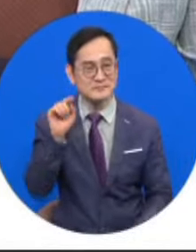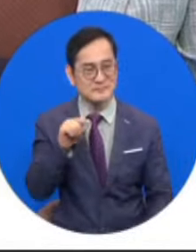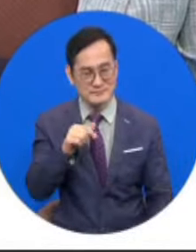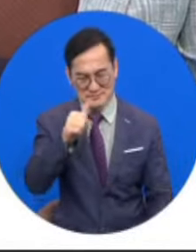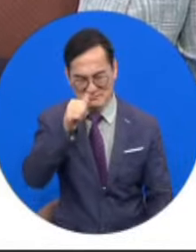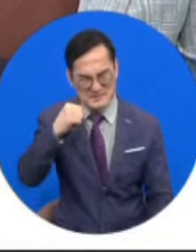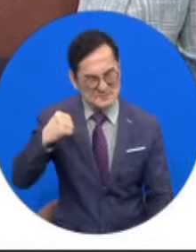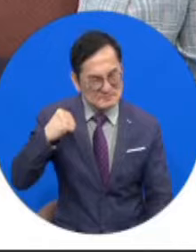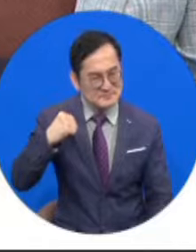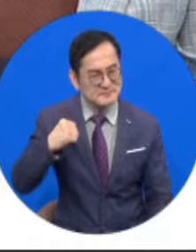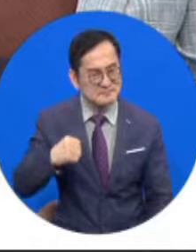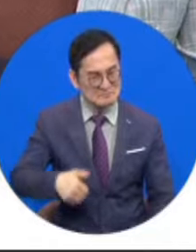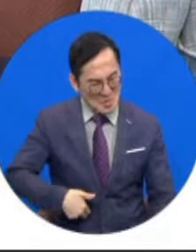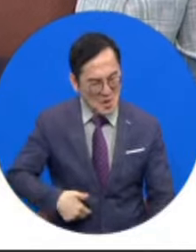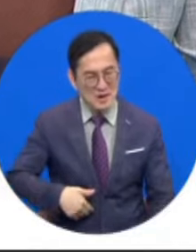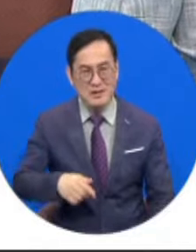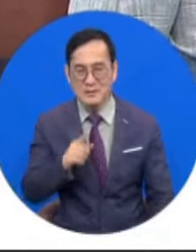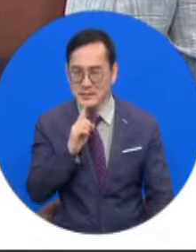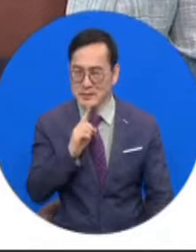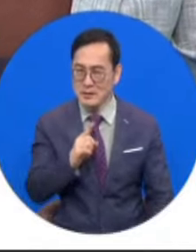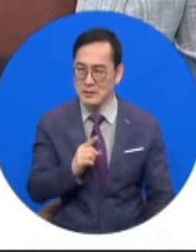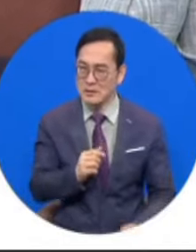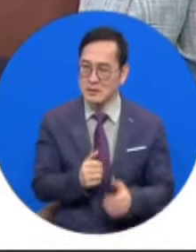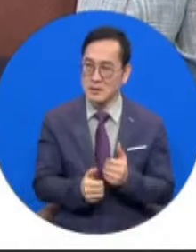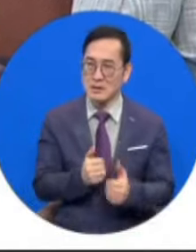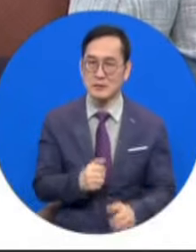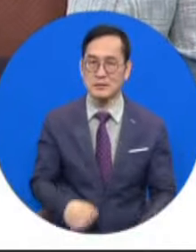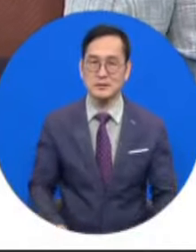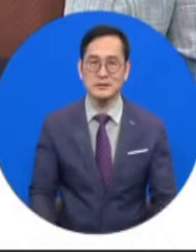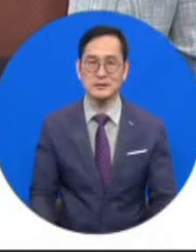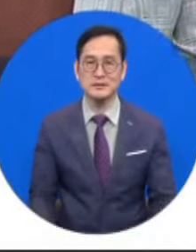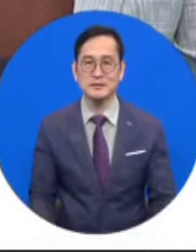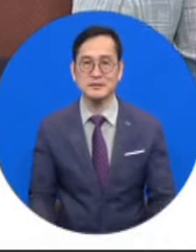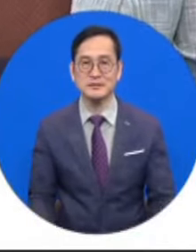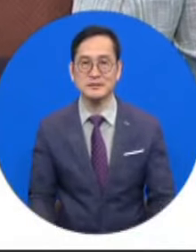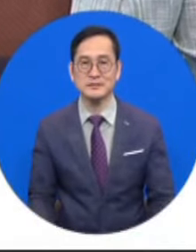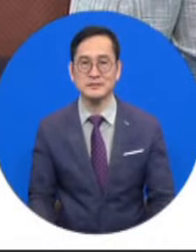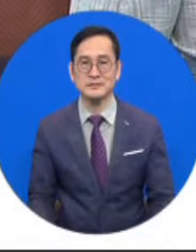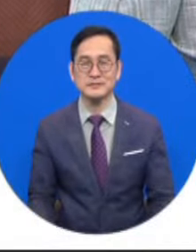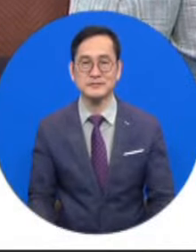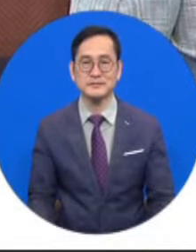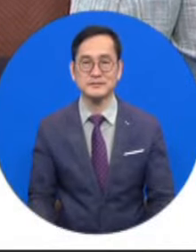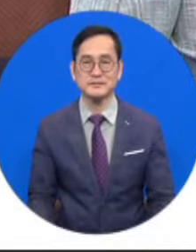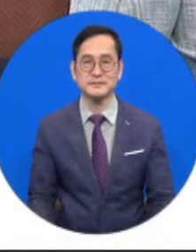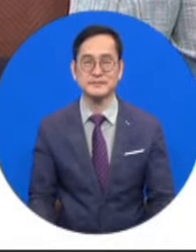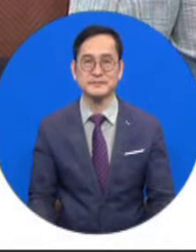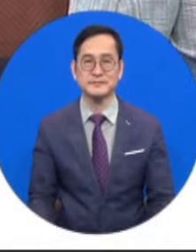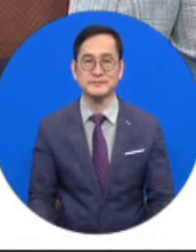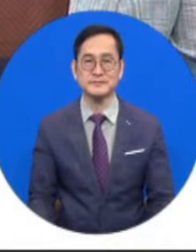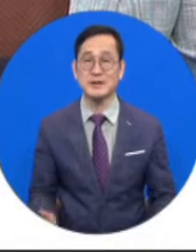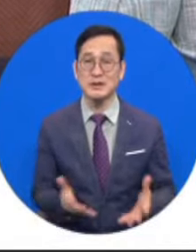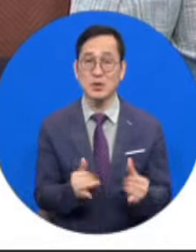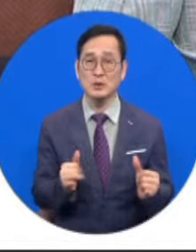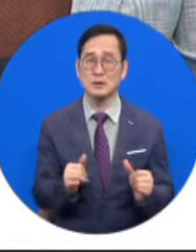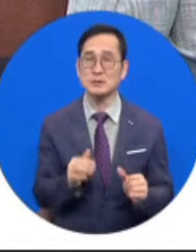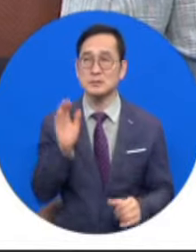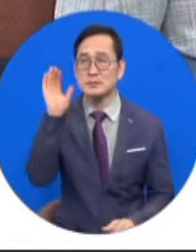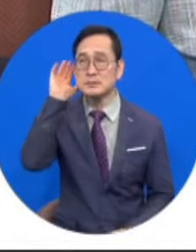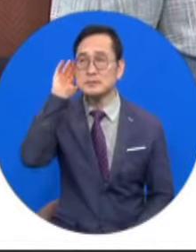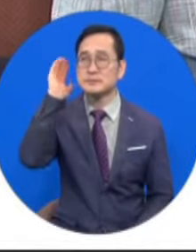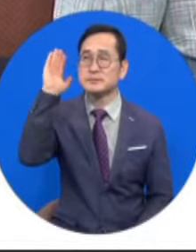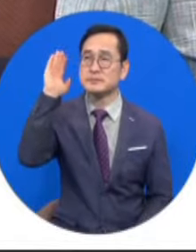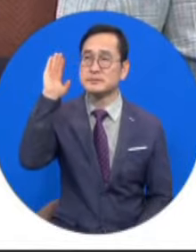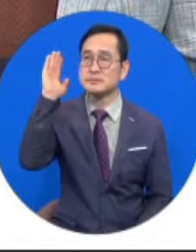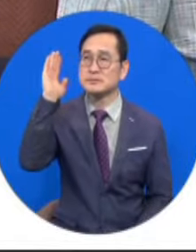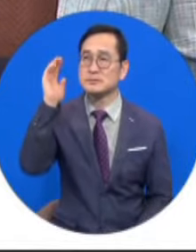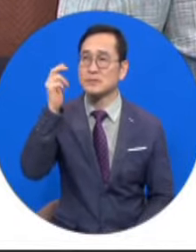가지 방법 안에 뭐 포함이 되나 보자 아까 언급한 뭐 돈은 누구한테 말 쓰고 이런 이야기들이 그니까 아마 직원들이이 얘기를 들으면서 기가 막혔을